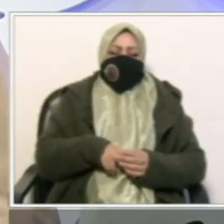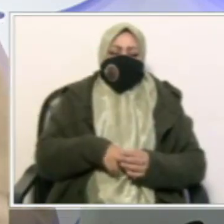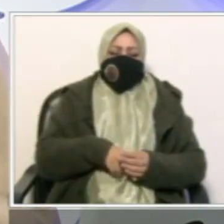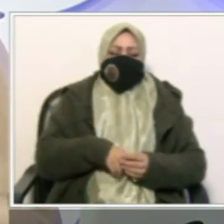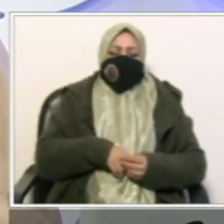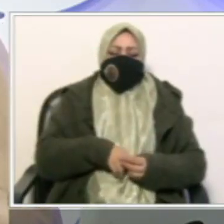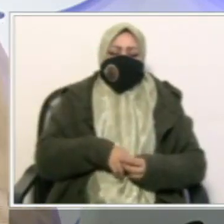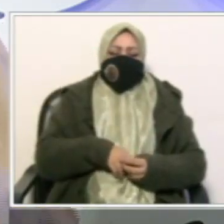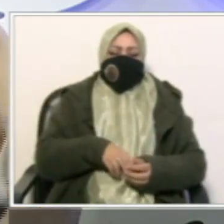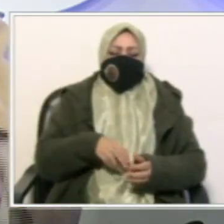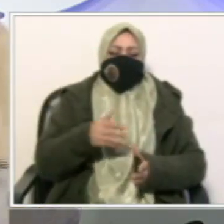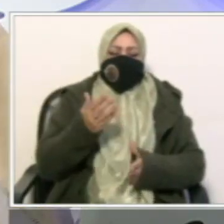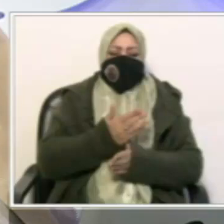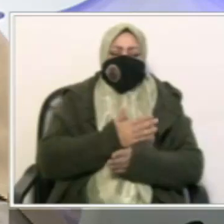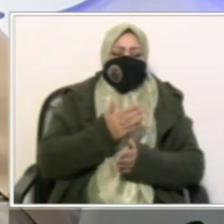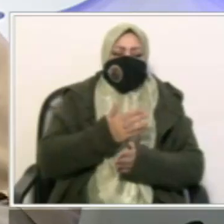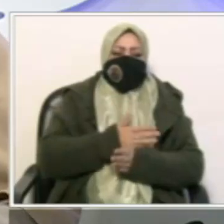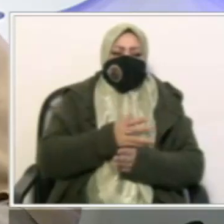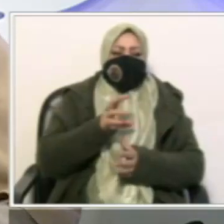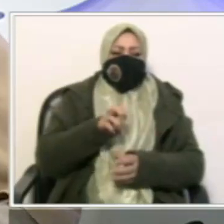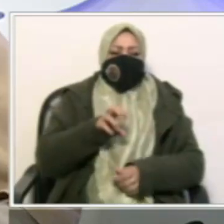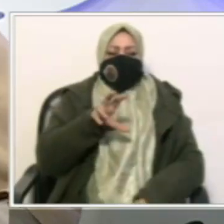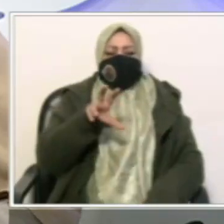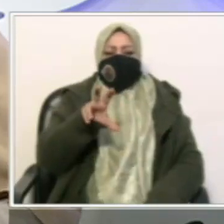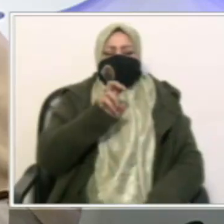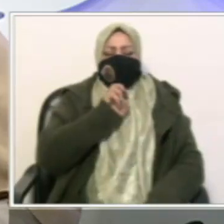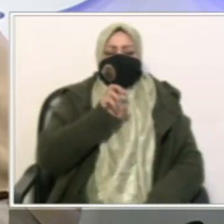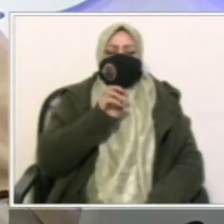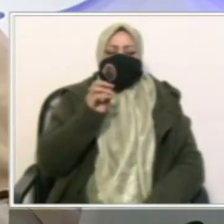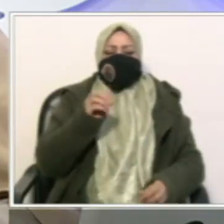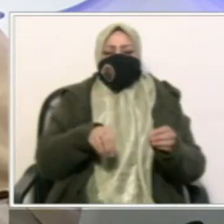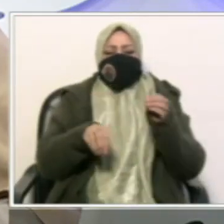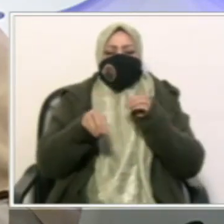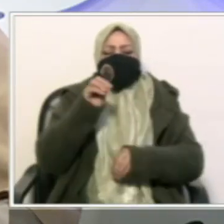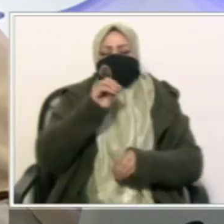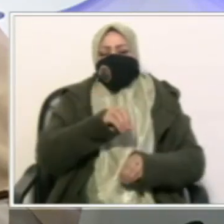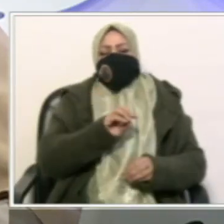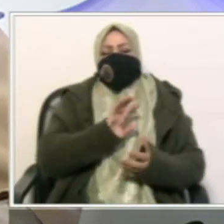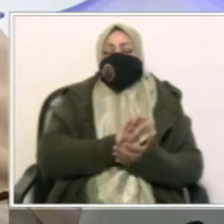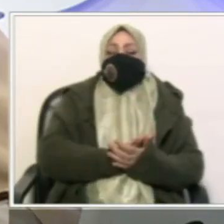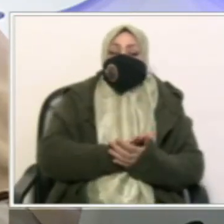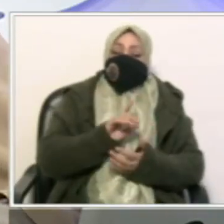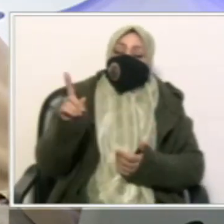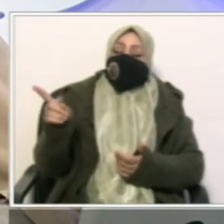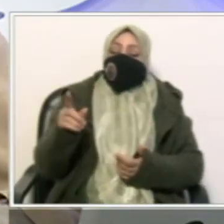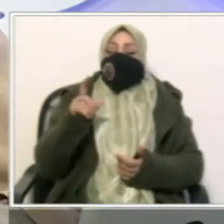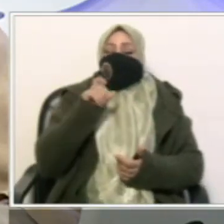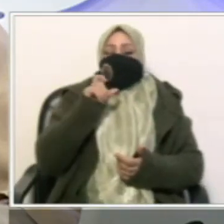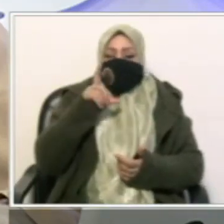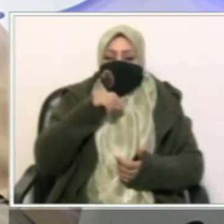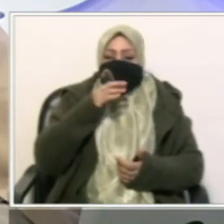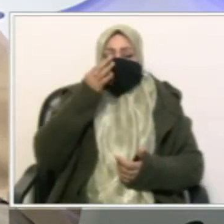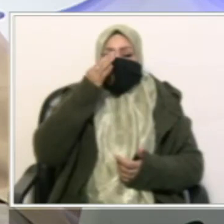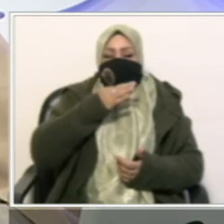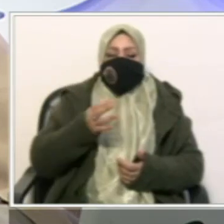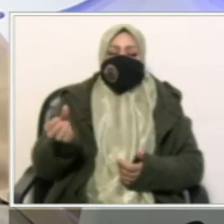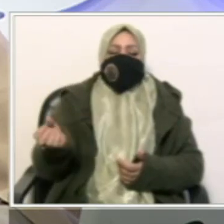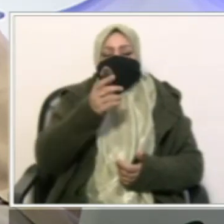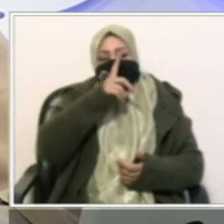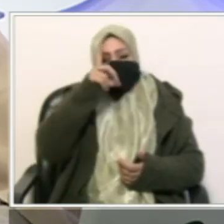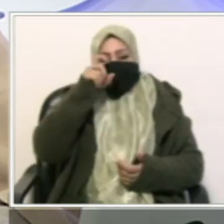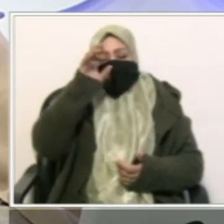هذا والتركيب، والبعض ليست بمظلومة وإنما هي يعني بما بيدها فعلت هذا الأمر،